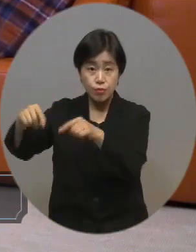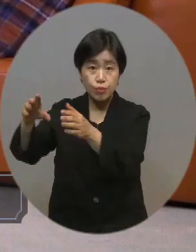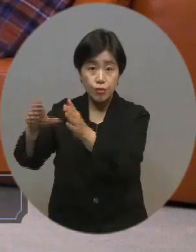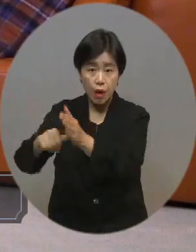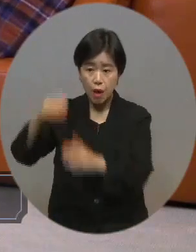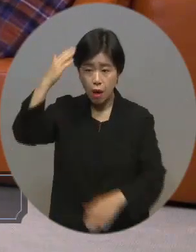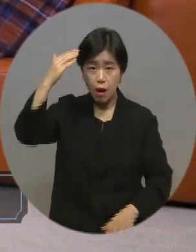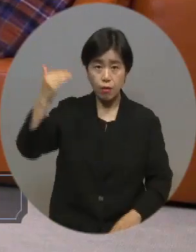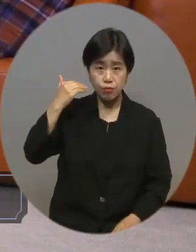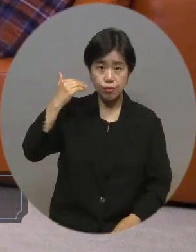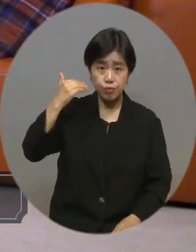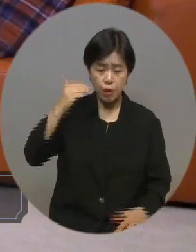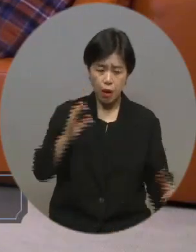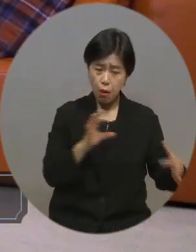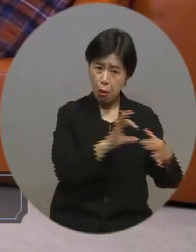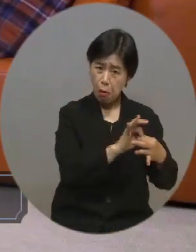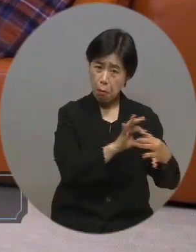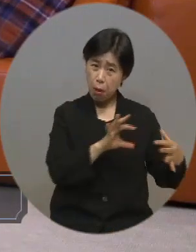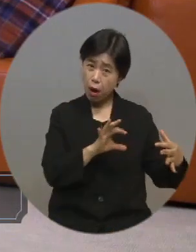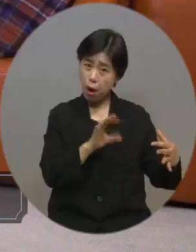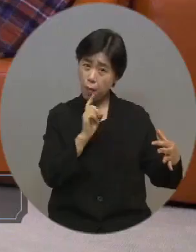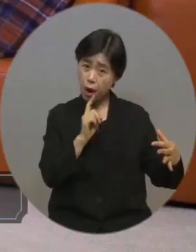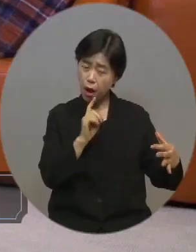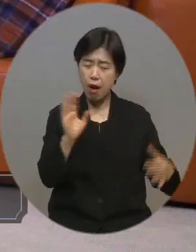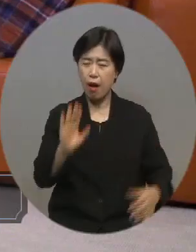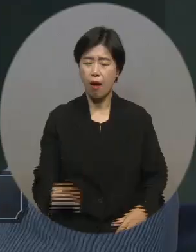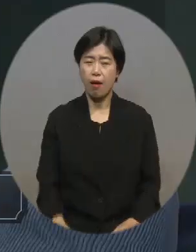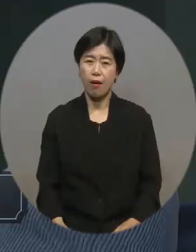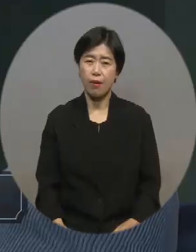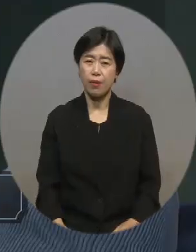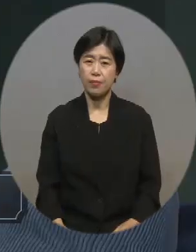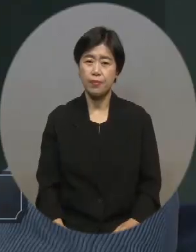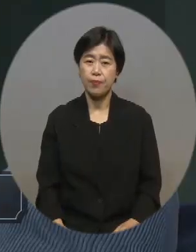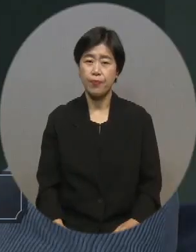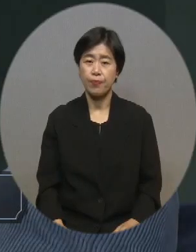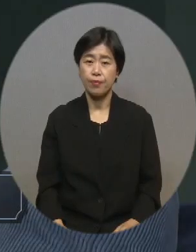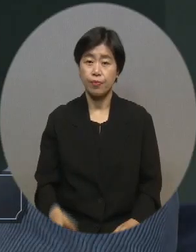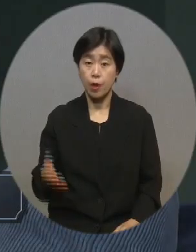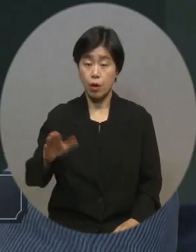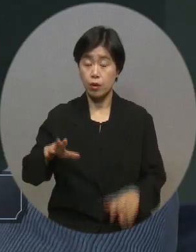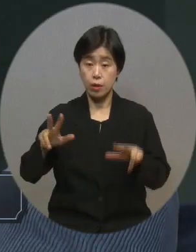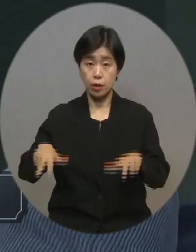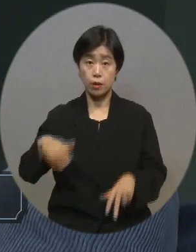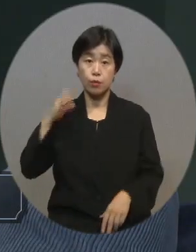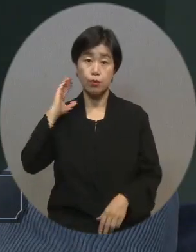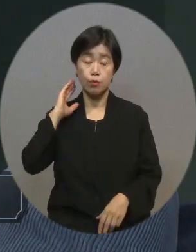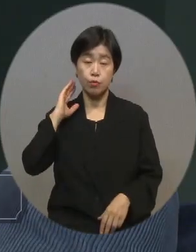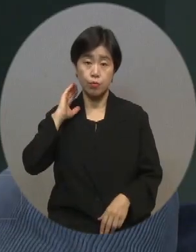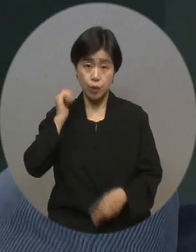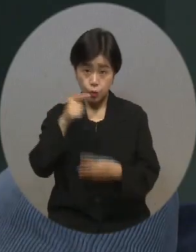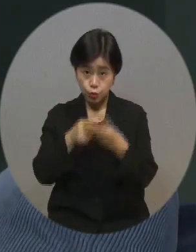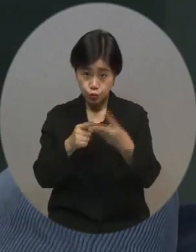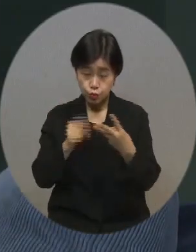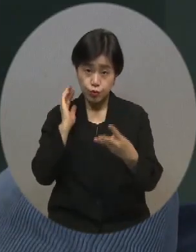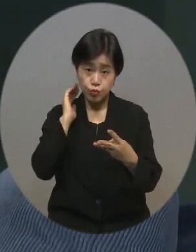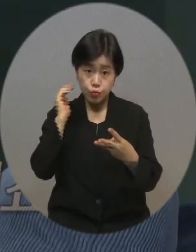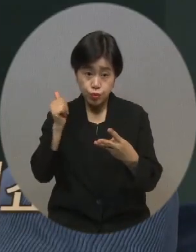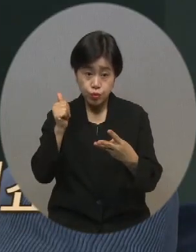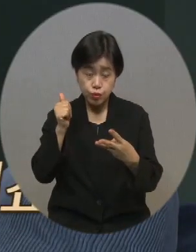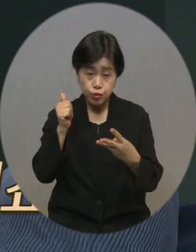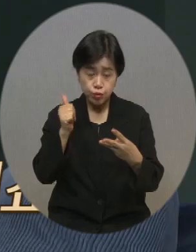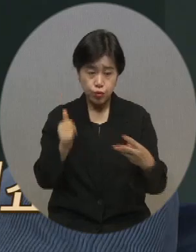별로 좋지 않게 봤기 때문에 나쁜 거예요. 근데 지금 윤석열 대통령은 동맹을 좋게 보거든. 그러니까 어느